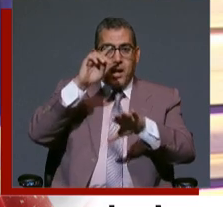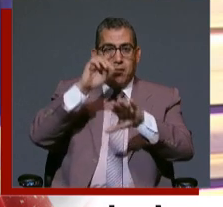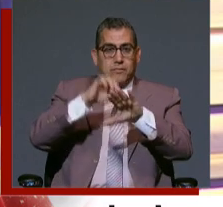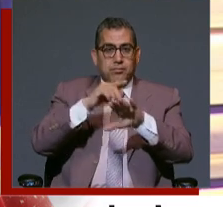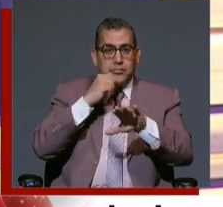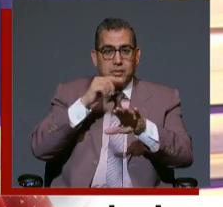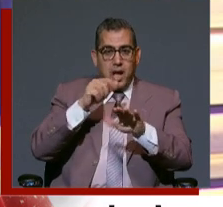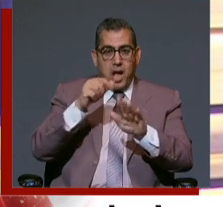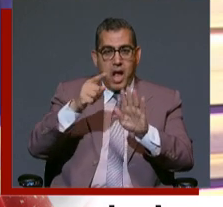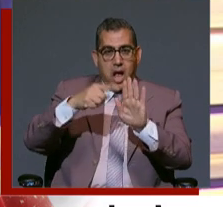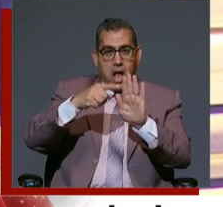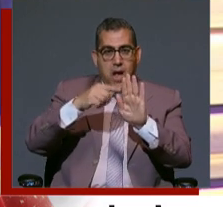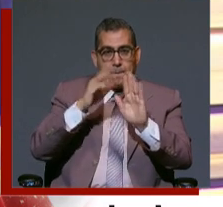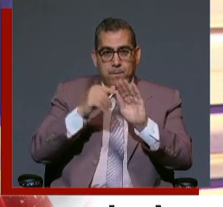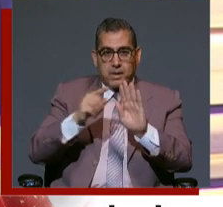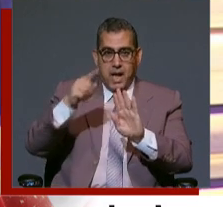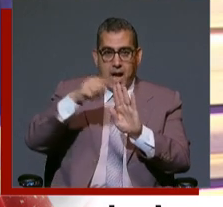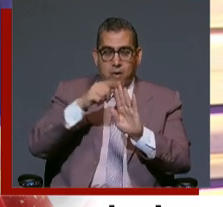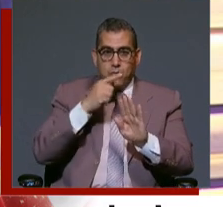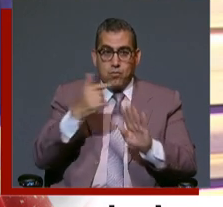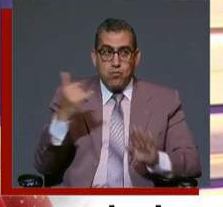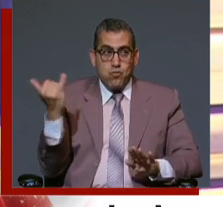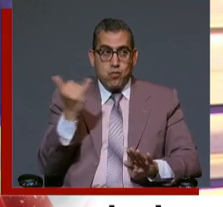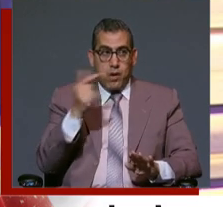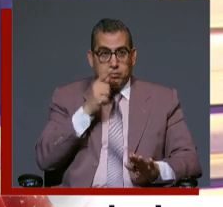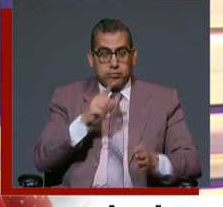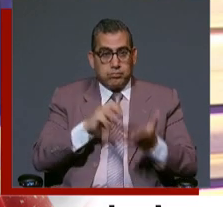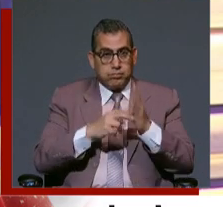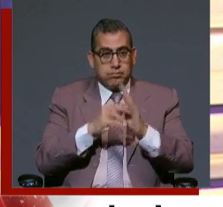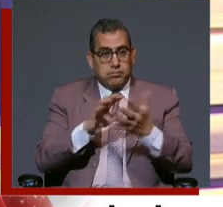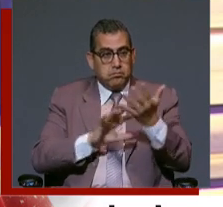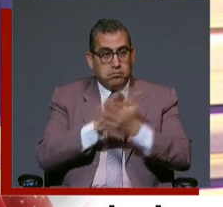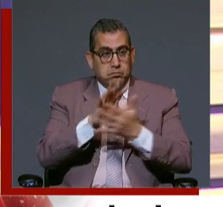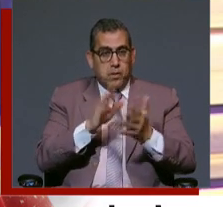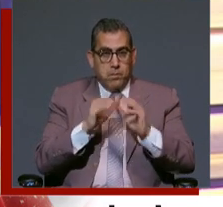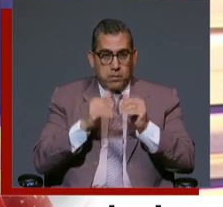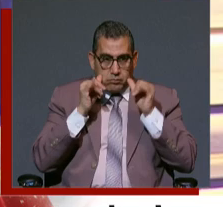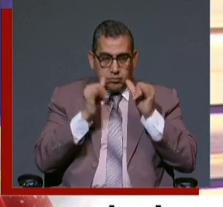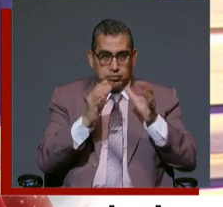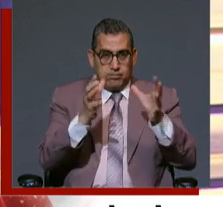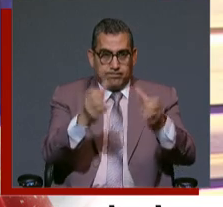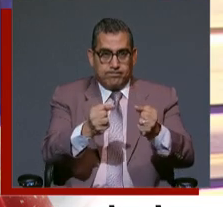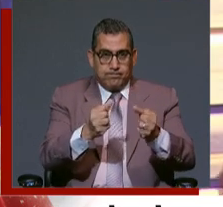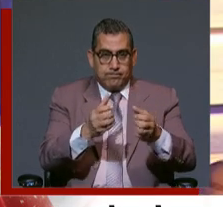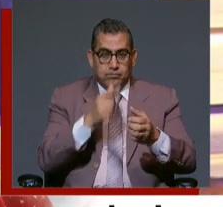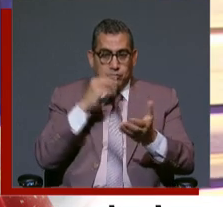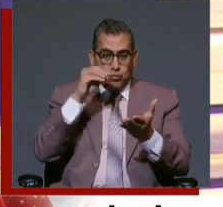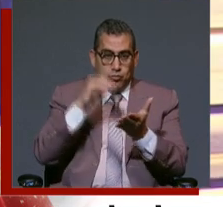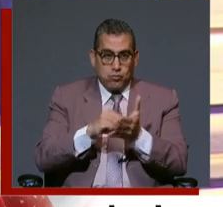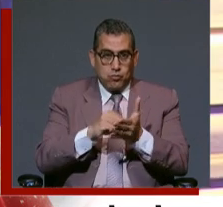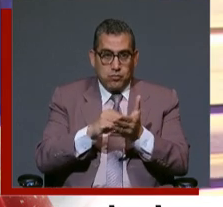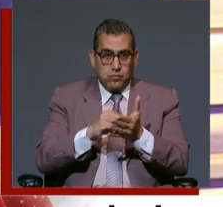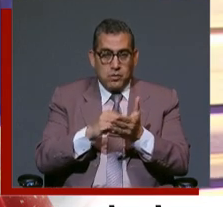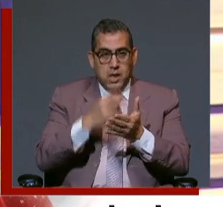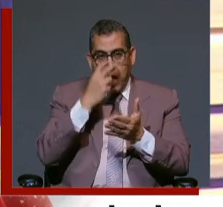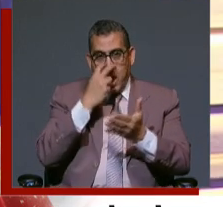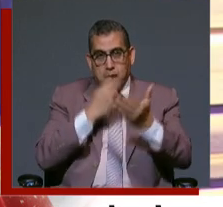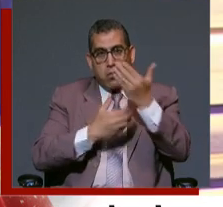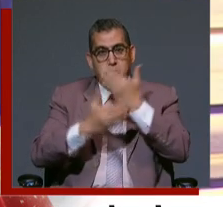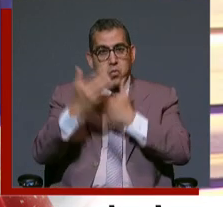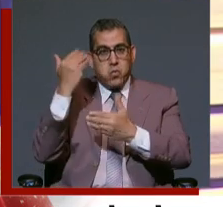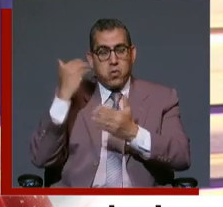صدراتها وتهتم بقضاياها، وذلك منذ قديم